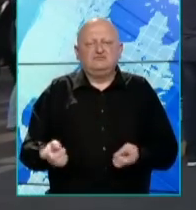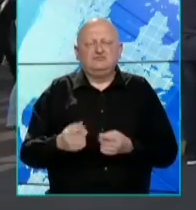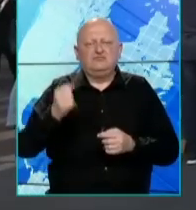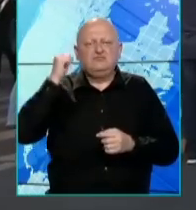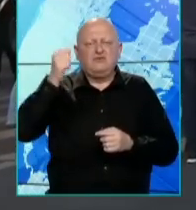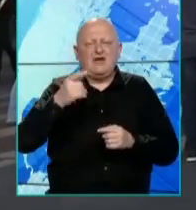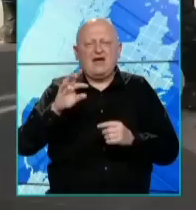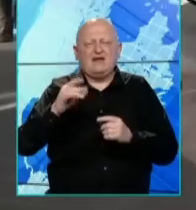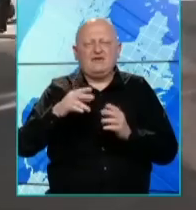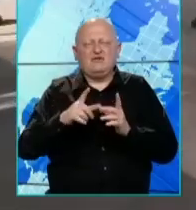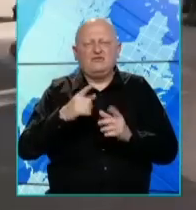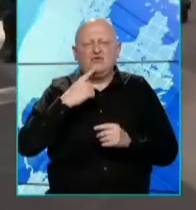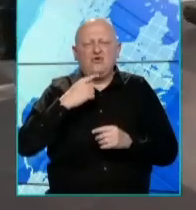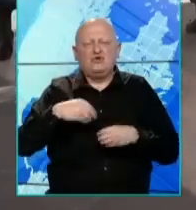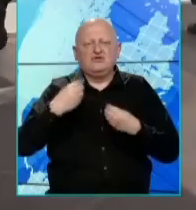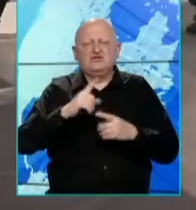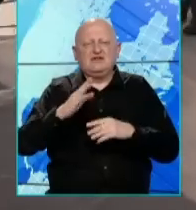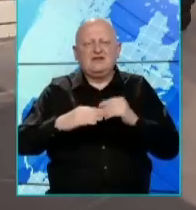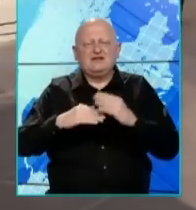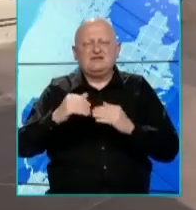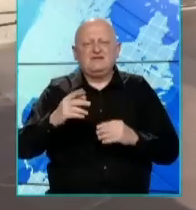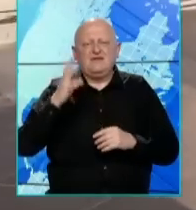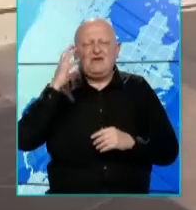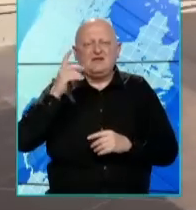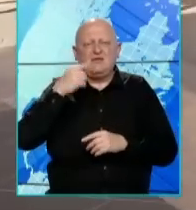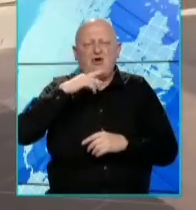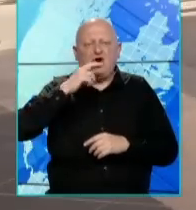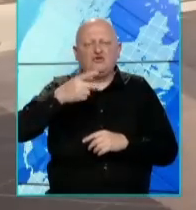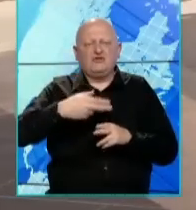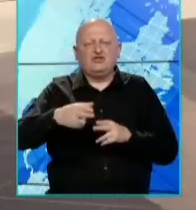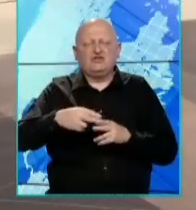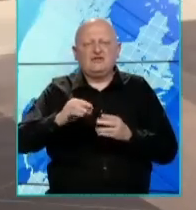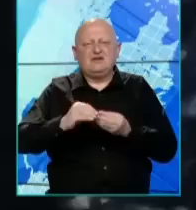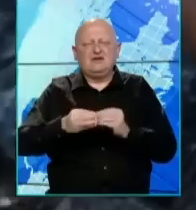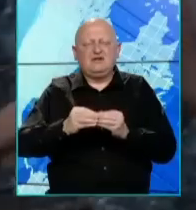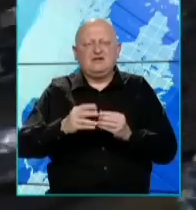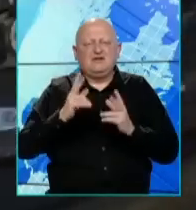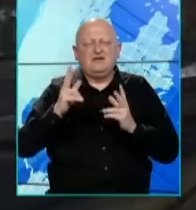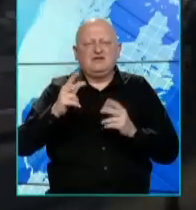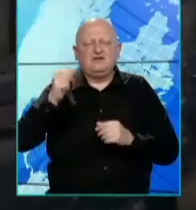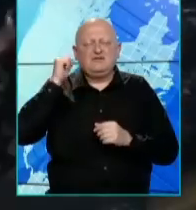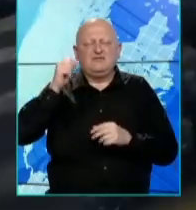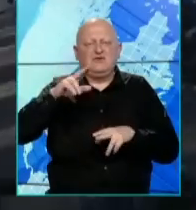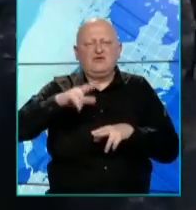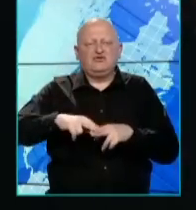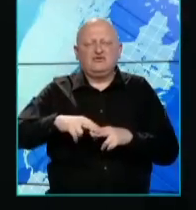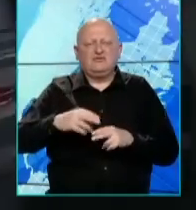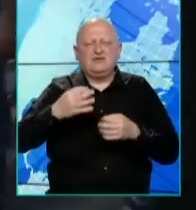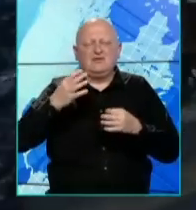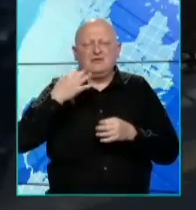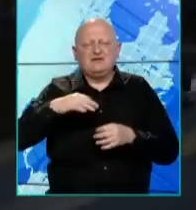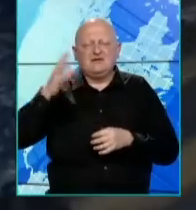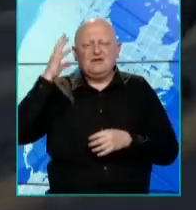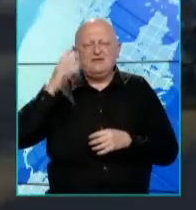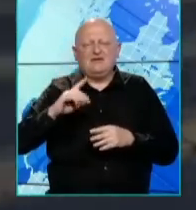proteste u Erevanu, kojima se izražava nezadovoljstvo vladinim odgovorom na rješavanje krize. Traže demonstranti ostavku armenskog